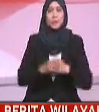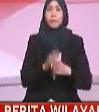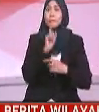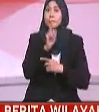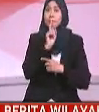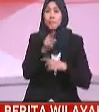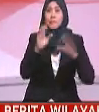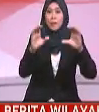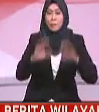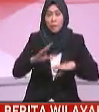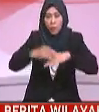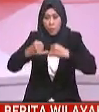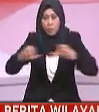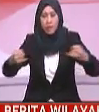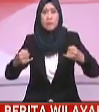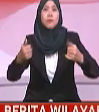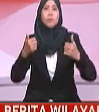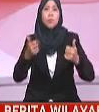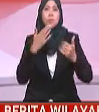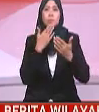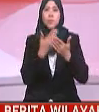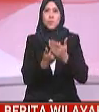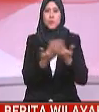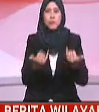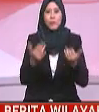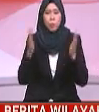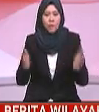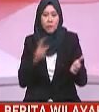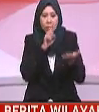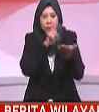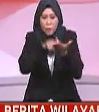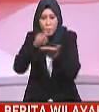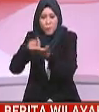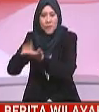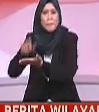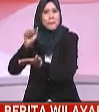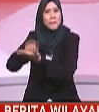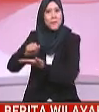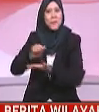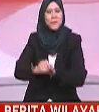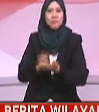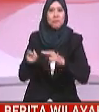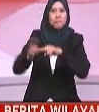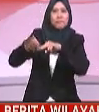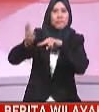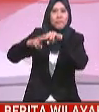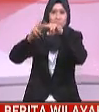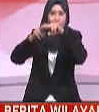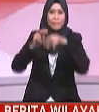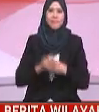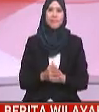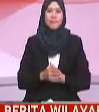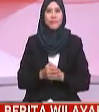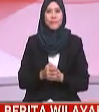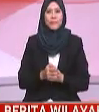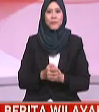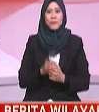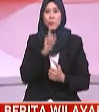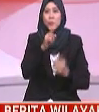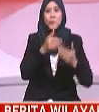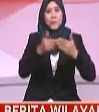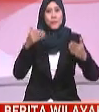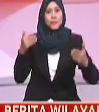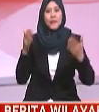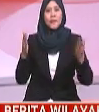ternyata pendekatan ini menyumbang kepada tempahan yang berlipat kali ganda. Sebelum tu, kiranya